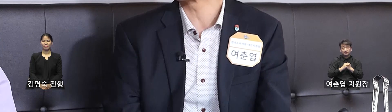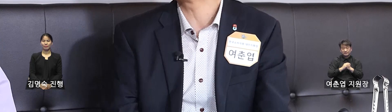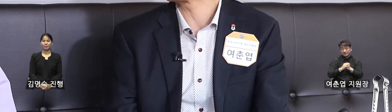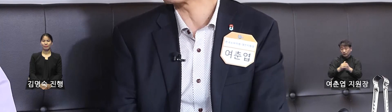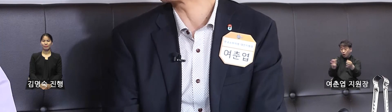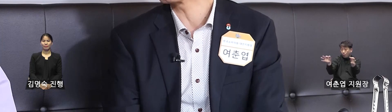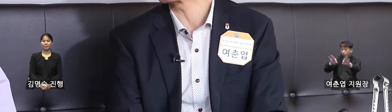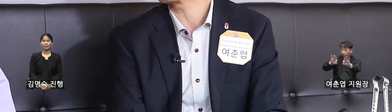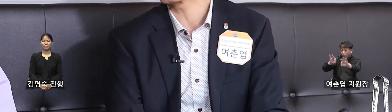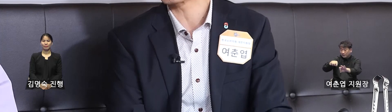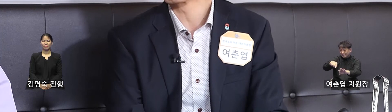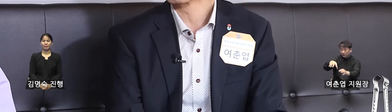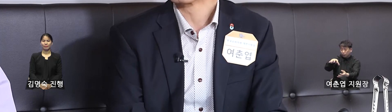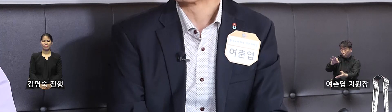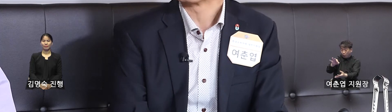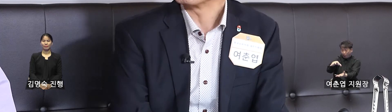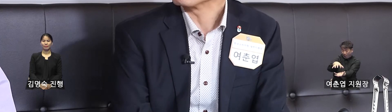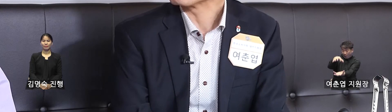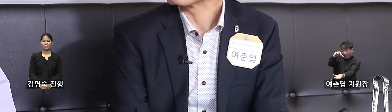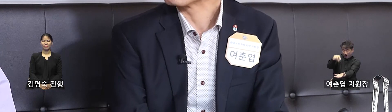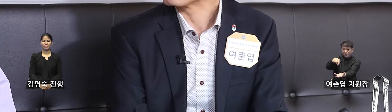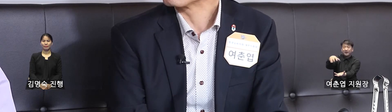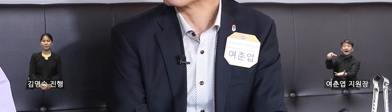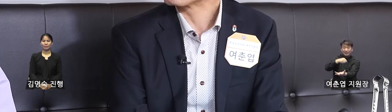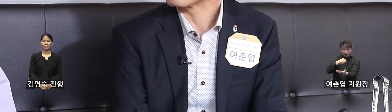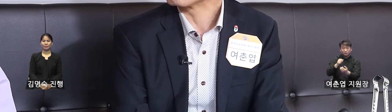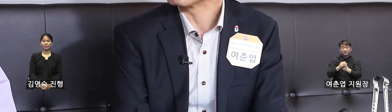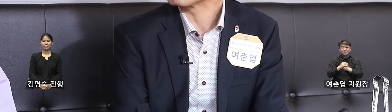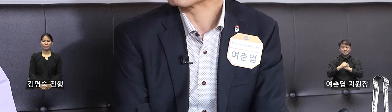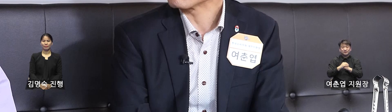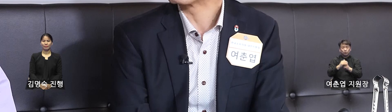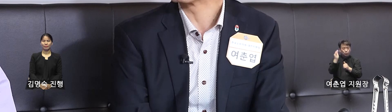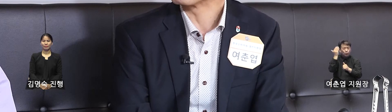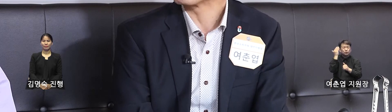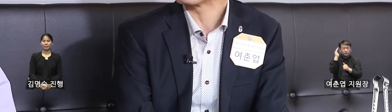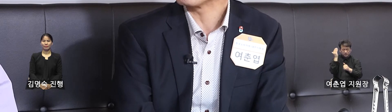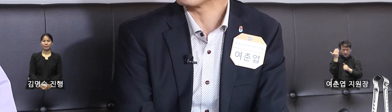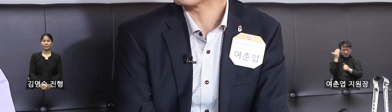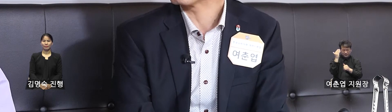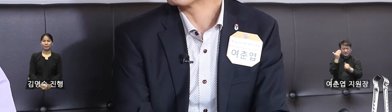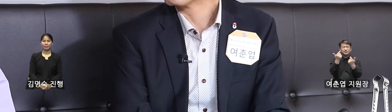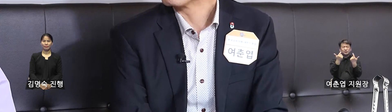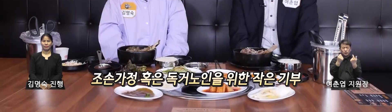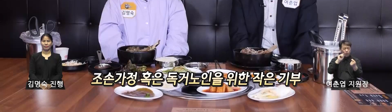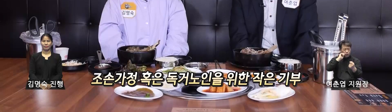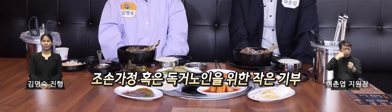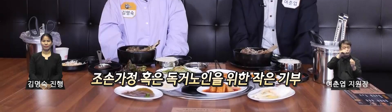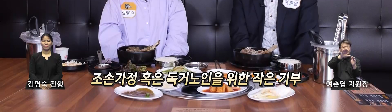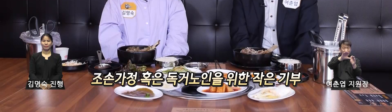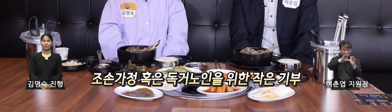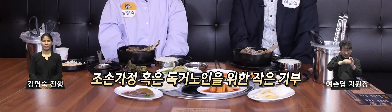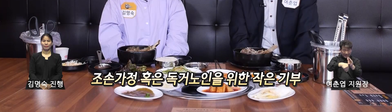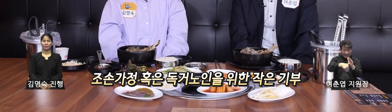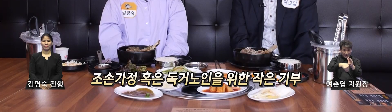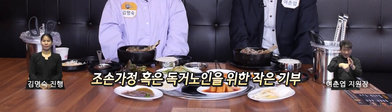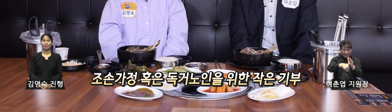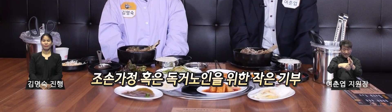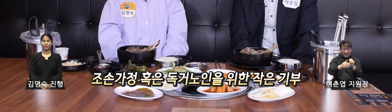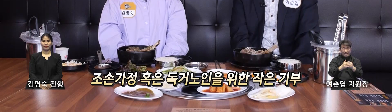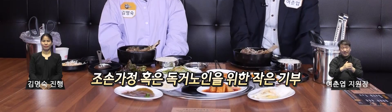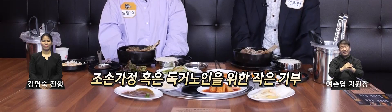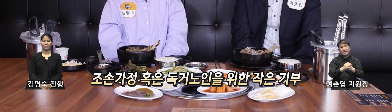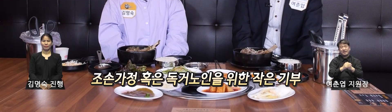조성된 그 기금을 가지고는 뭐 요즘처럼 어려운 이때에 조손